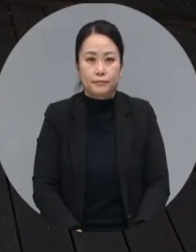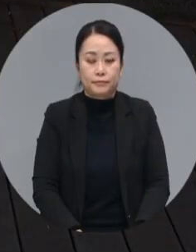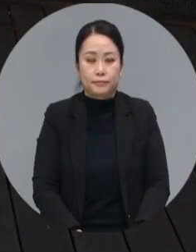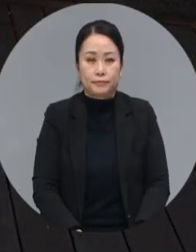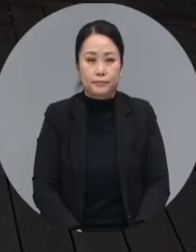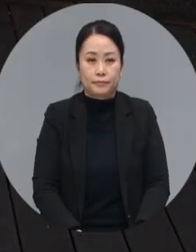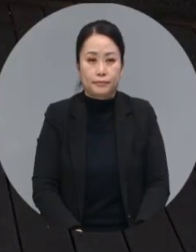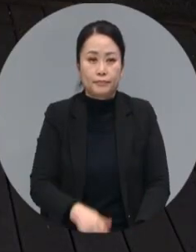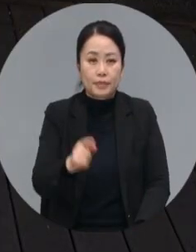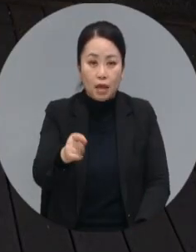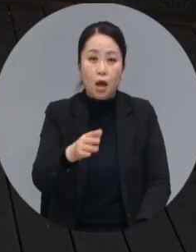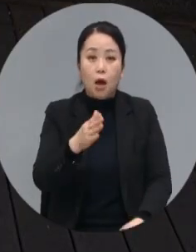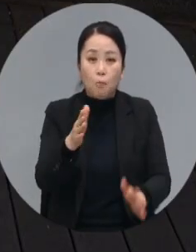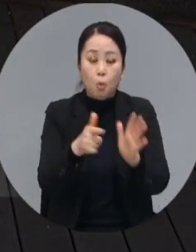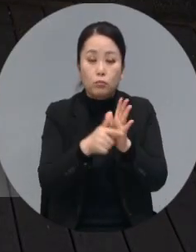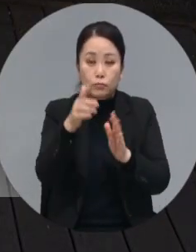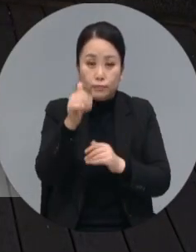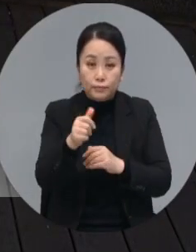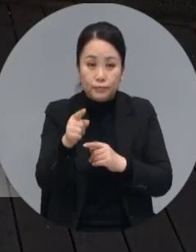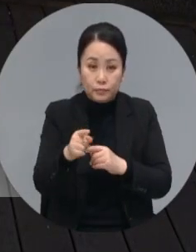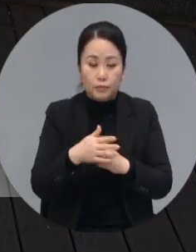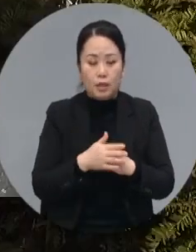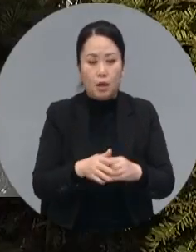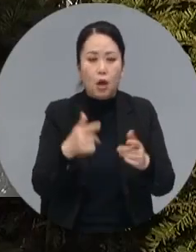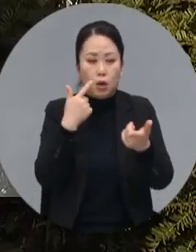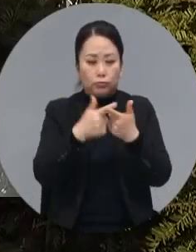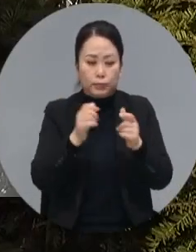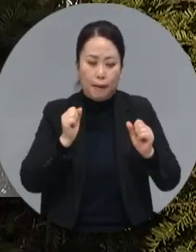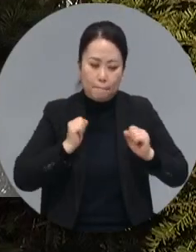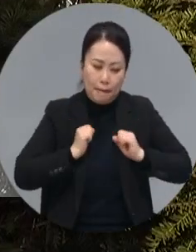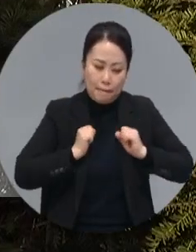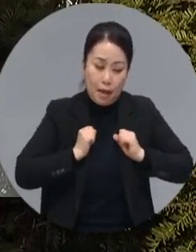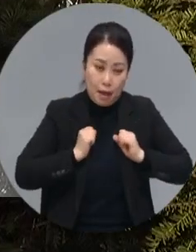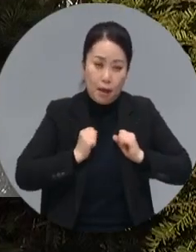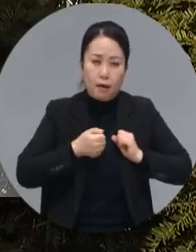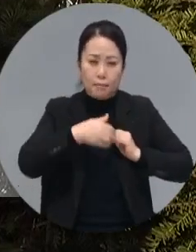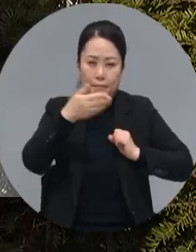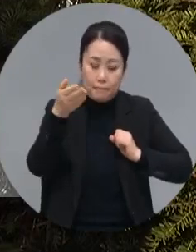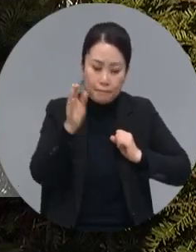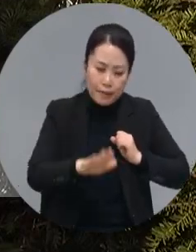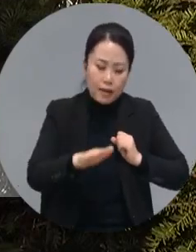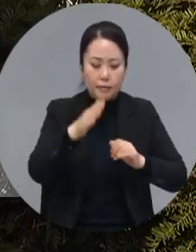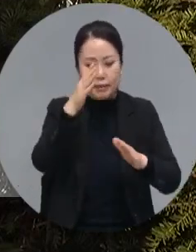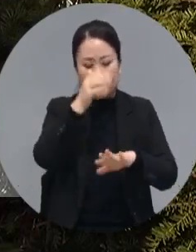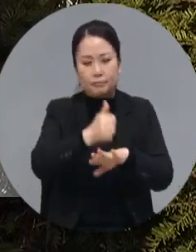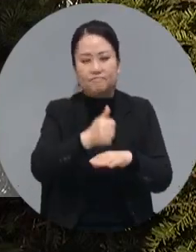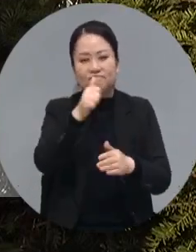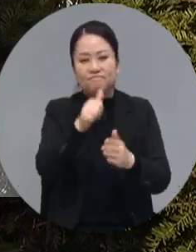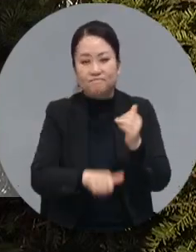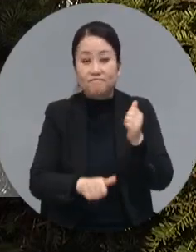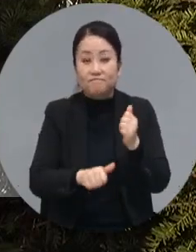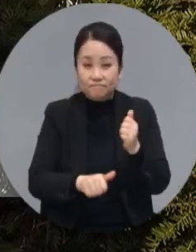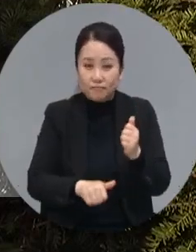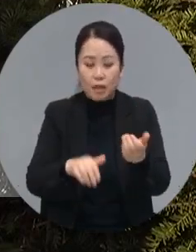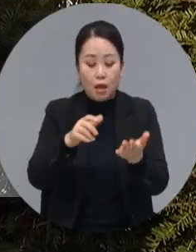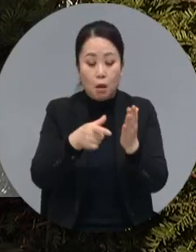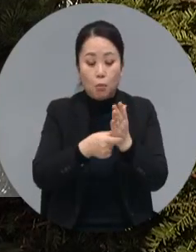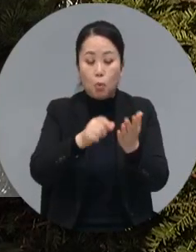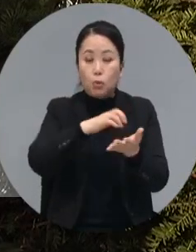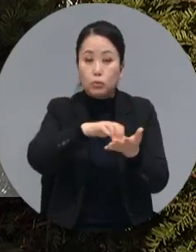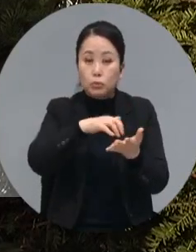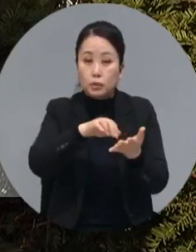네, 조유장 본부장님. 부산 총력 다했지만 끝내 실패했습니다. 득표수를